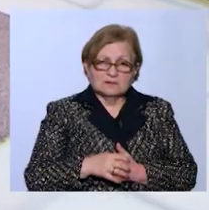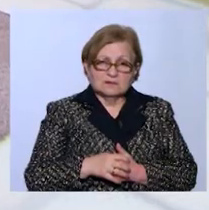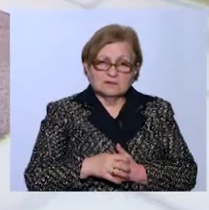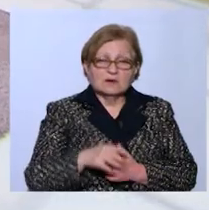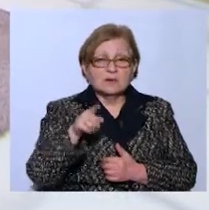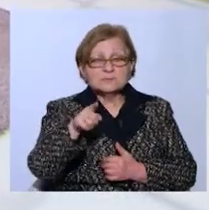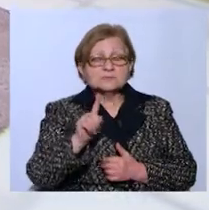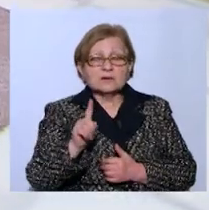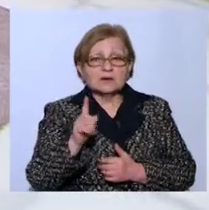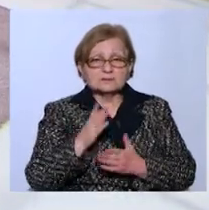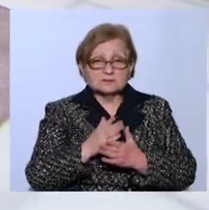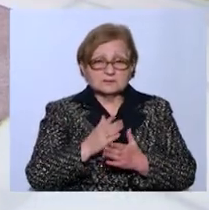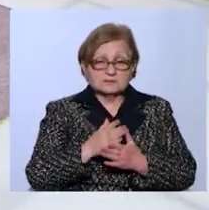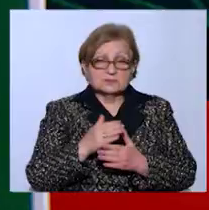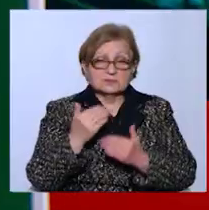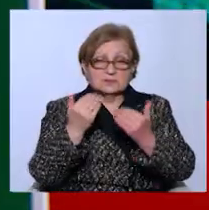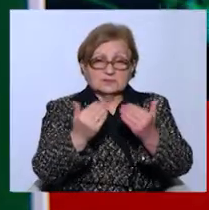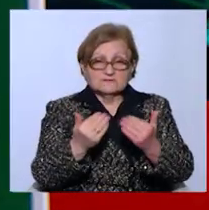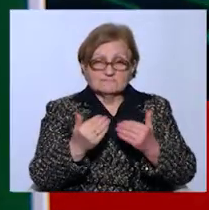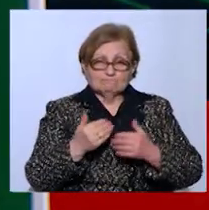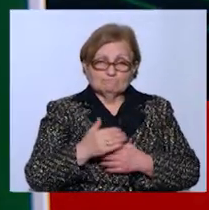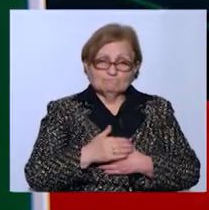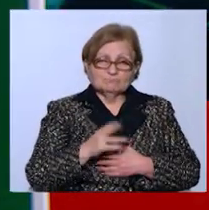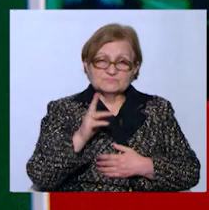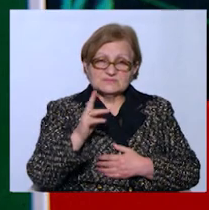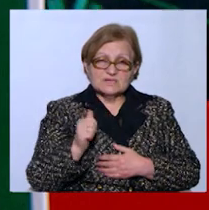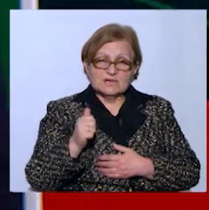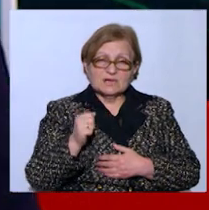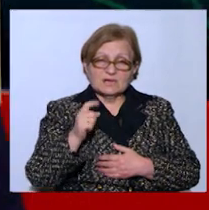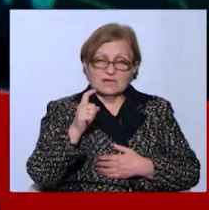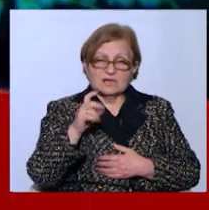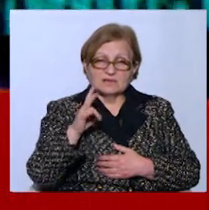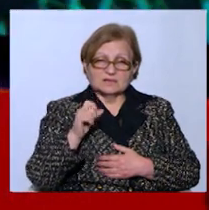რა ფიგურაა? პირამიდისთვის ის წარმოადგენს წახნაგს. აი